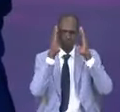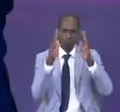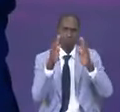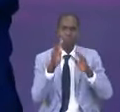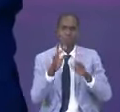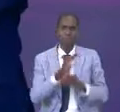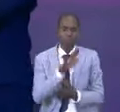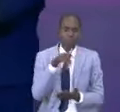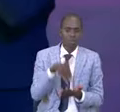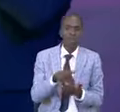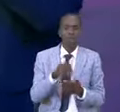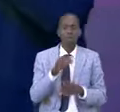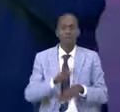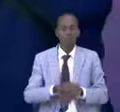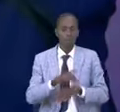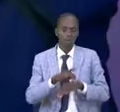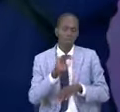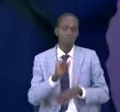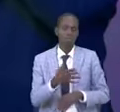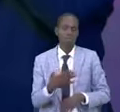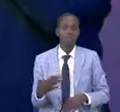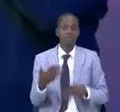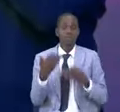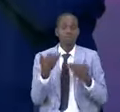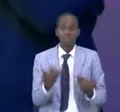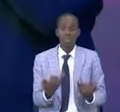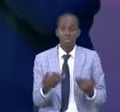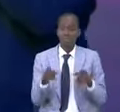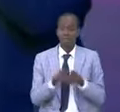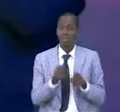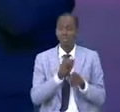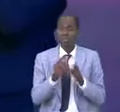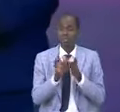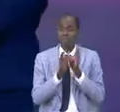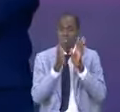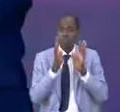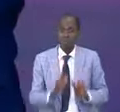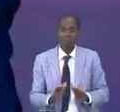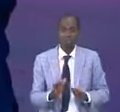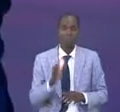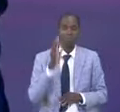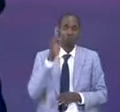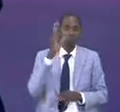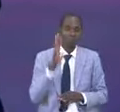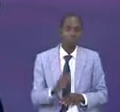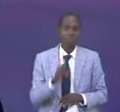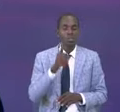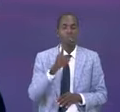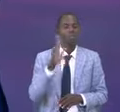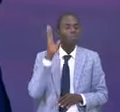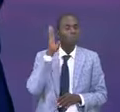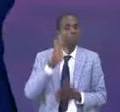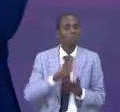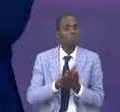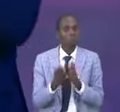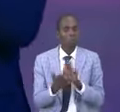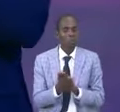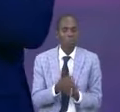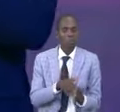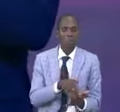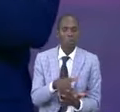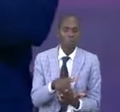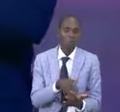en tant que croyant en tant que ministre vous serez faible parce que personne